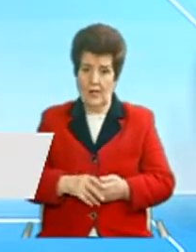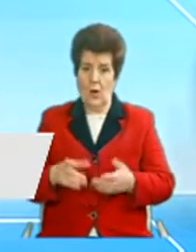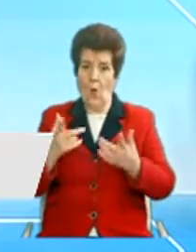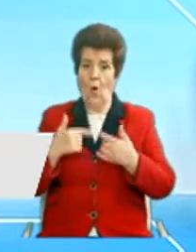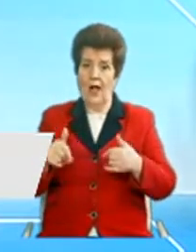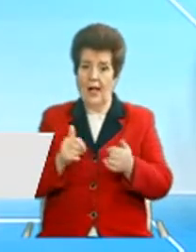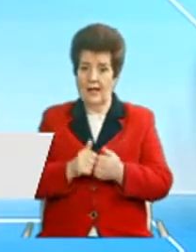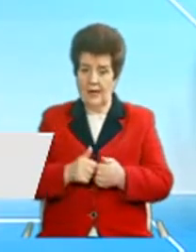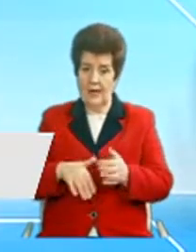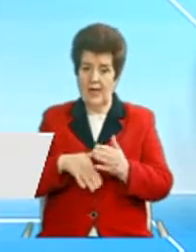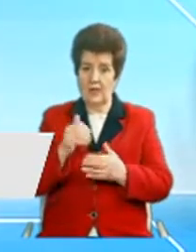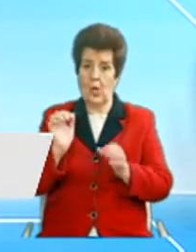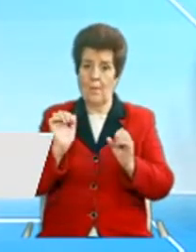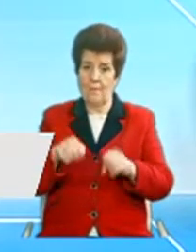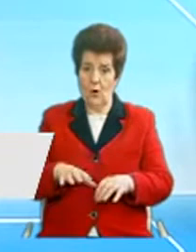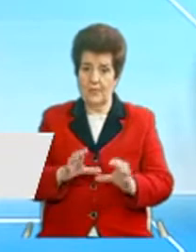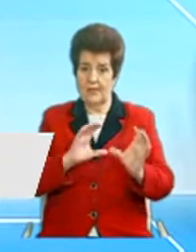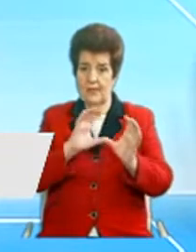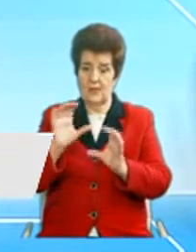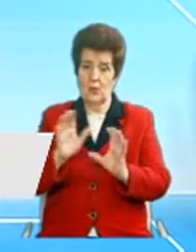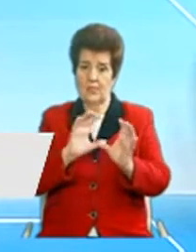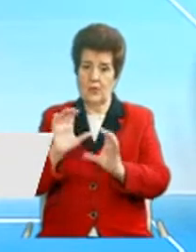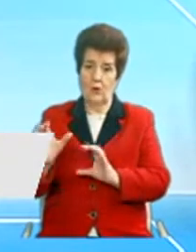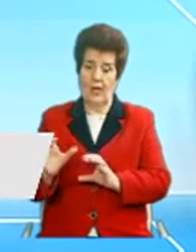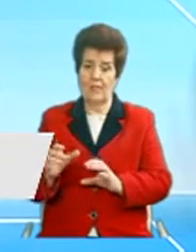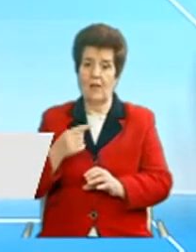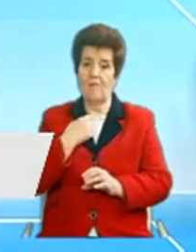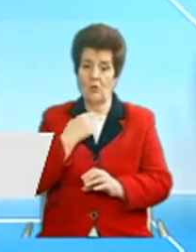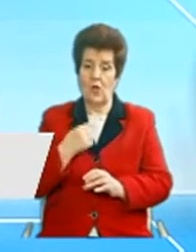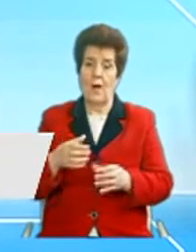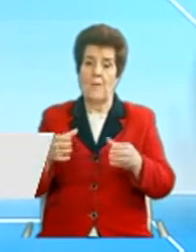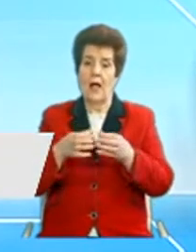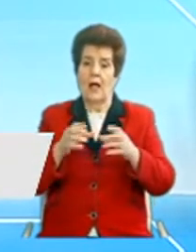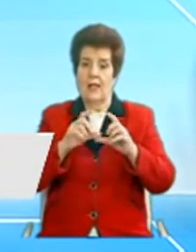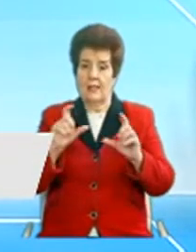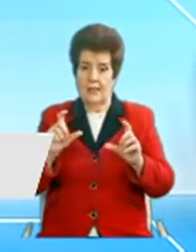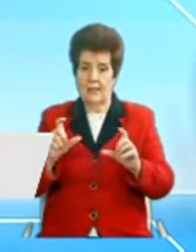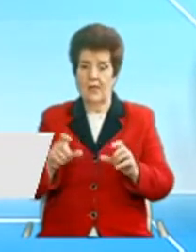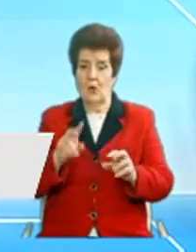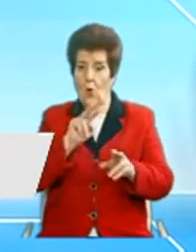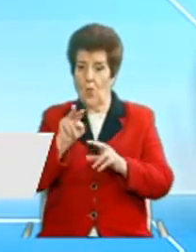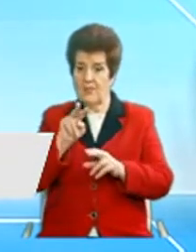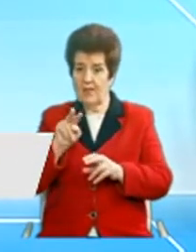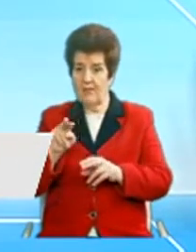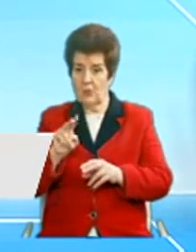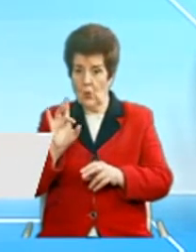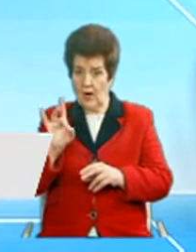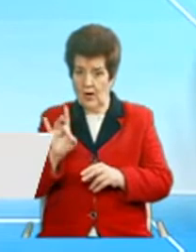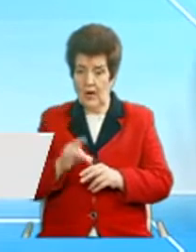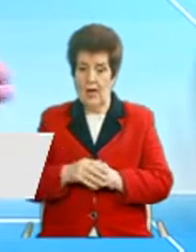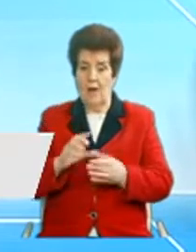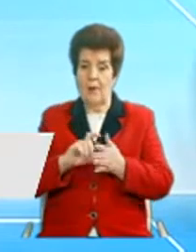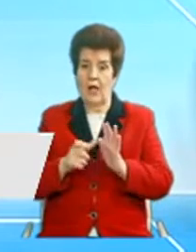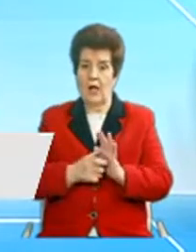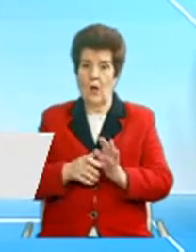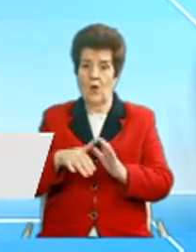organele electorale pot să asigure această securitate a voturilor. Partidele vor mai avea și observatori, însă în birourile